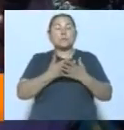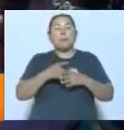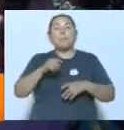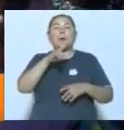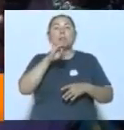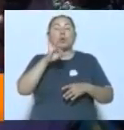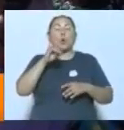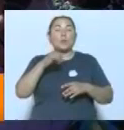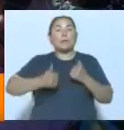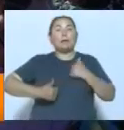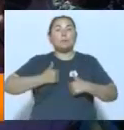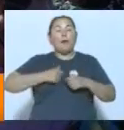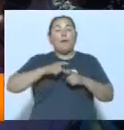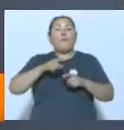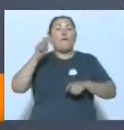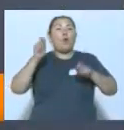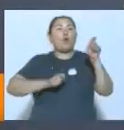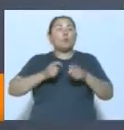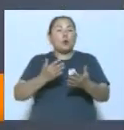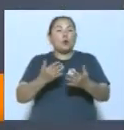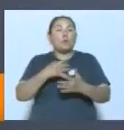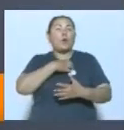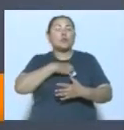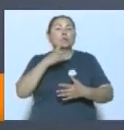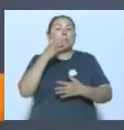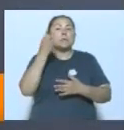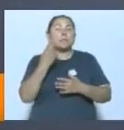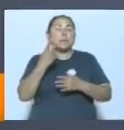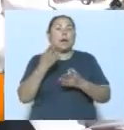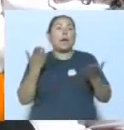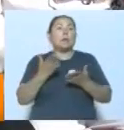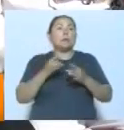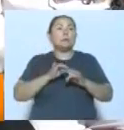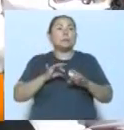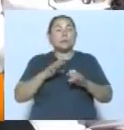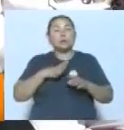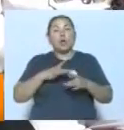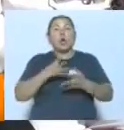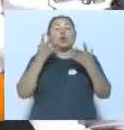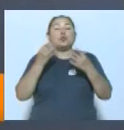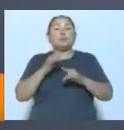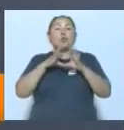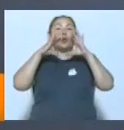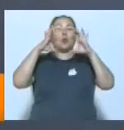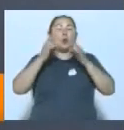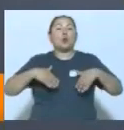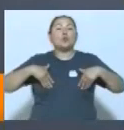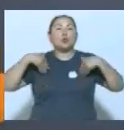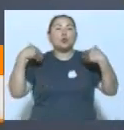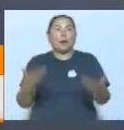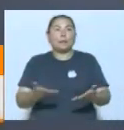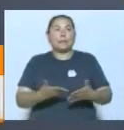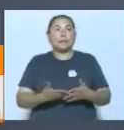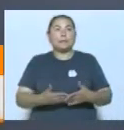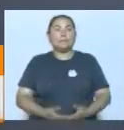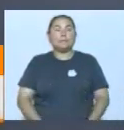форумында қала әкімінің орынбасары ұлық мерекенің маңыздылығына тоқталып, көпшілікті айтулы күнмен құттықтады. Тек қана